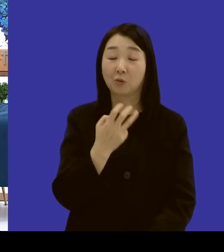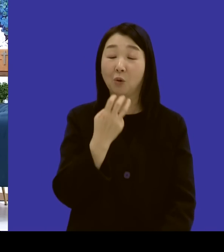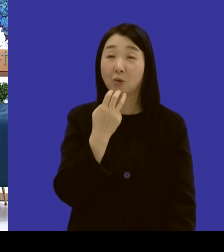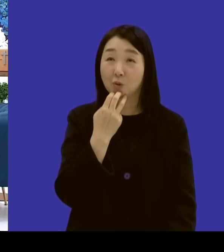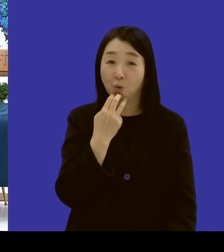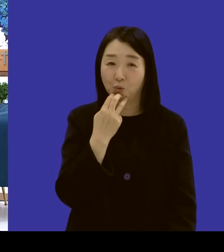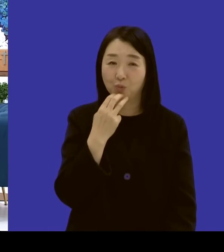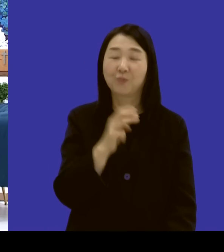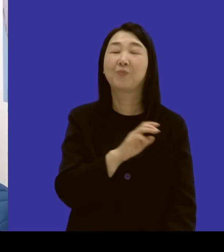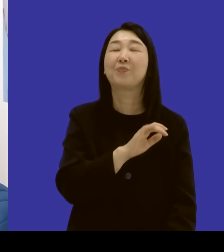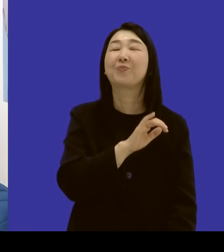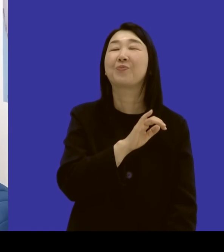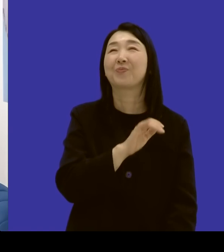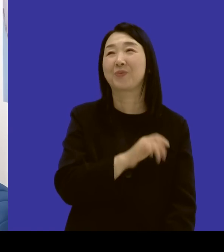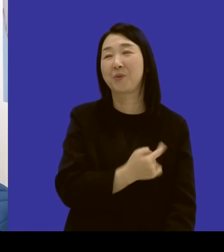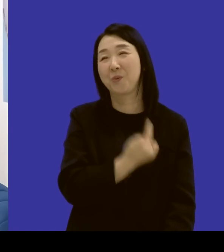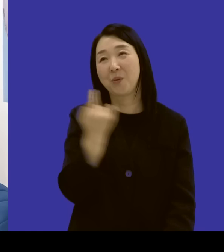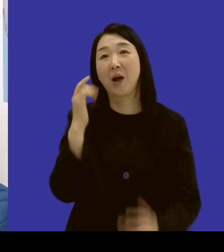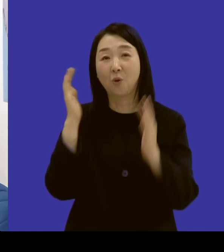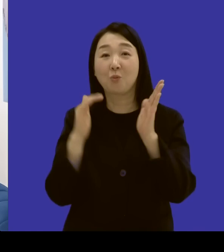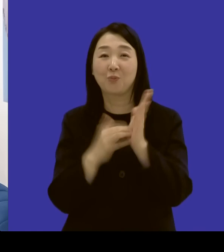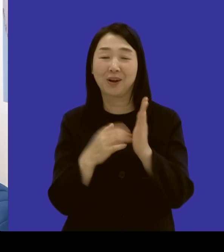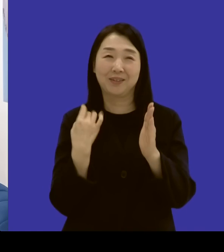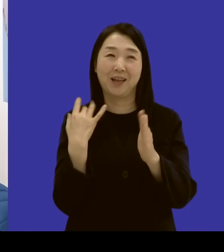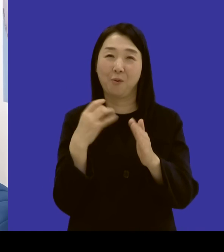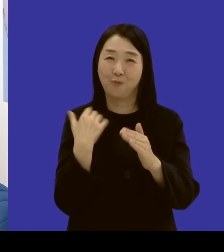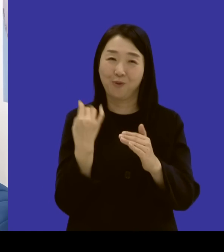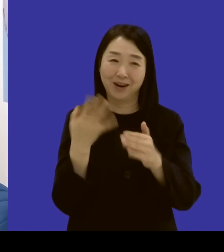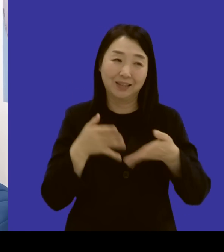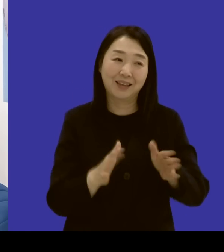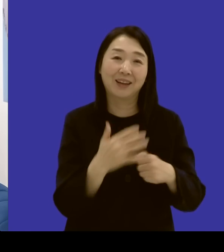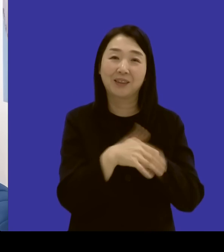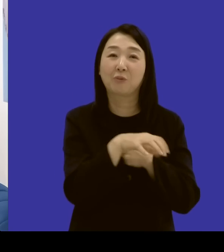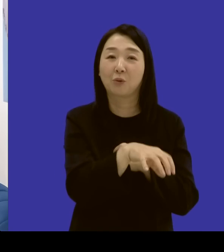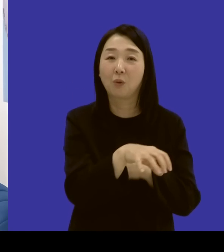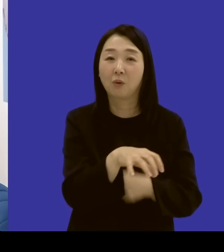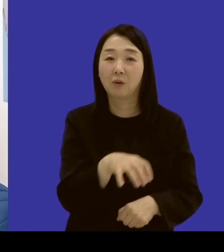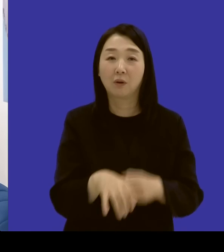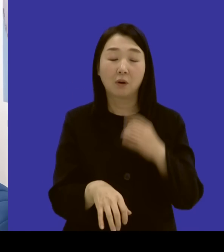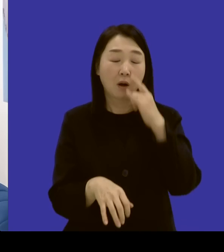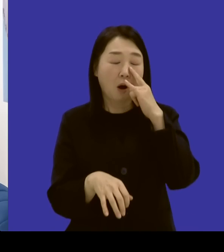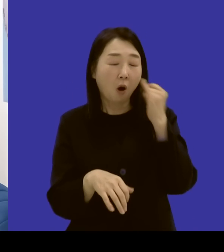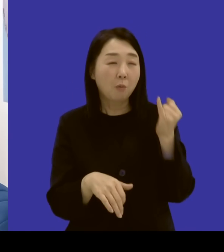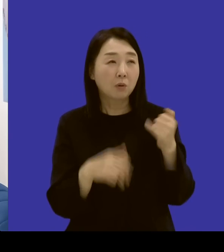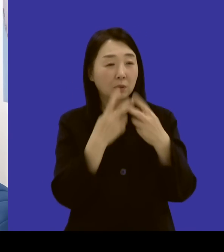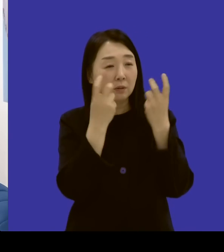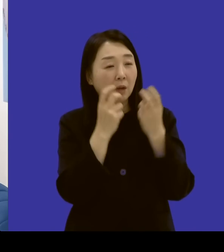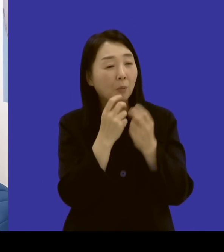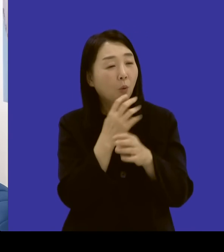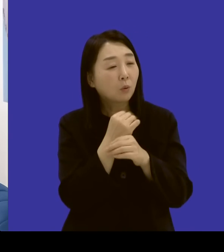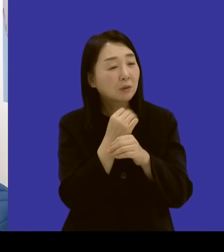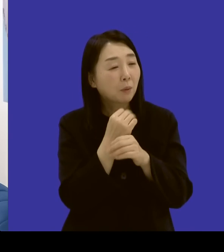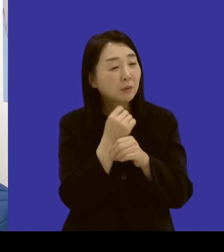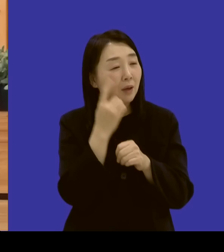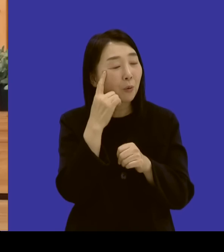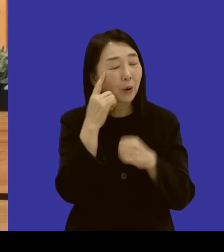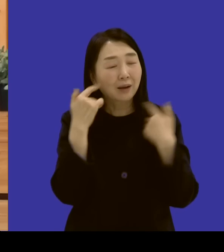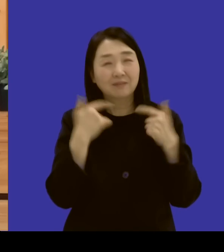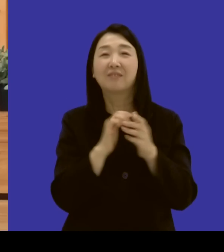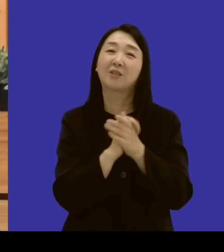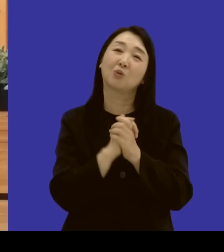갔거든요. 그러니까 집에를 와보면 어머니는 그냥 언제 주무시나 할 정도로 늘 기도를